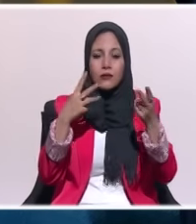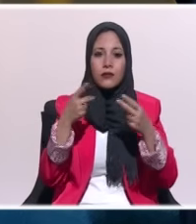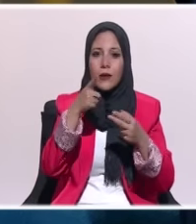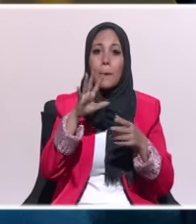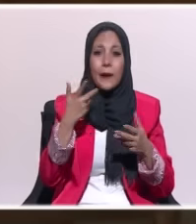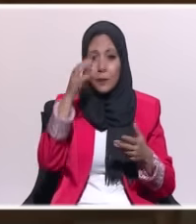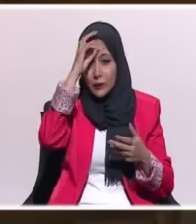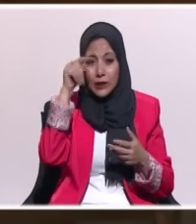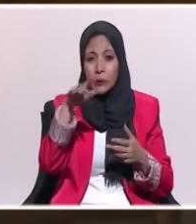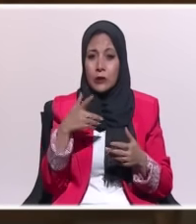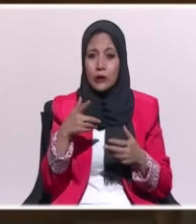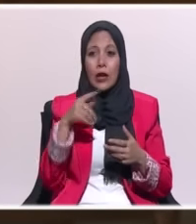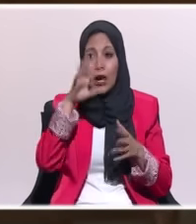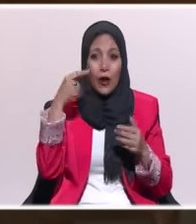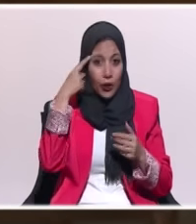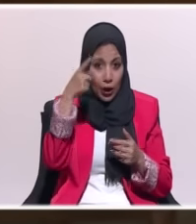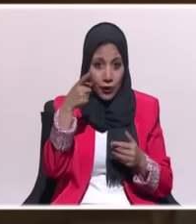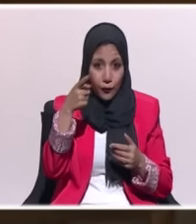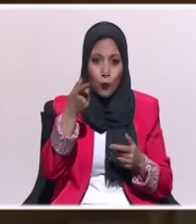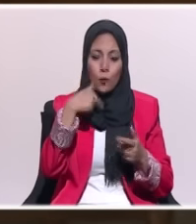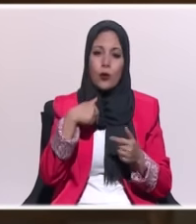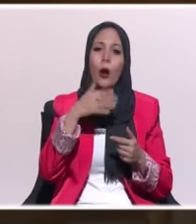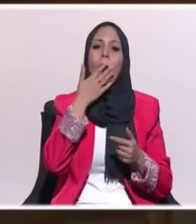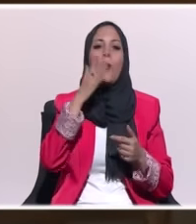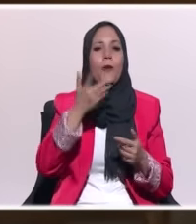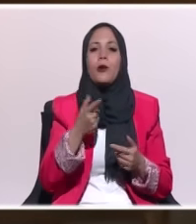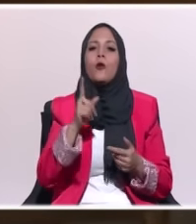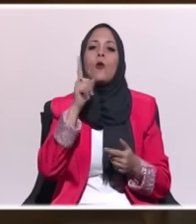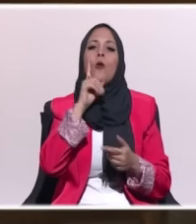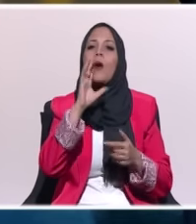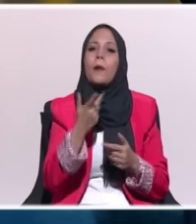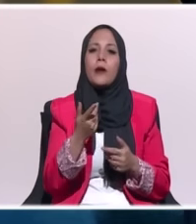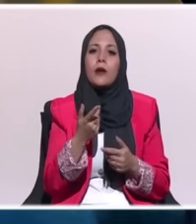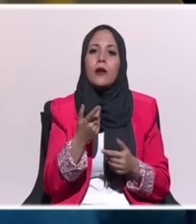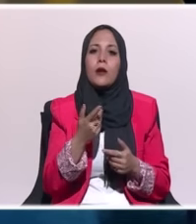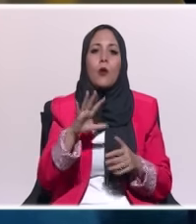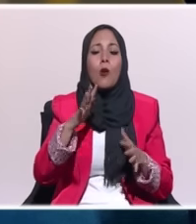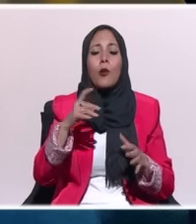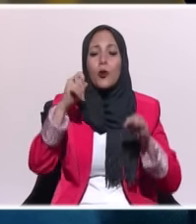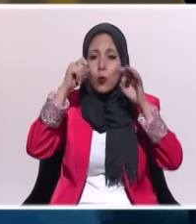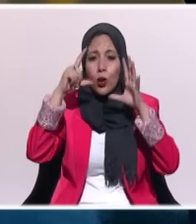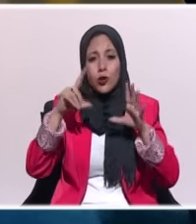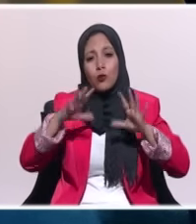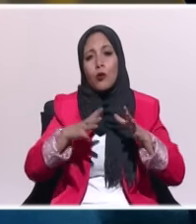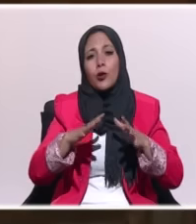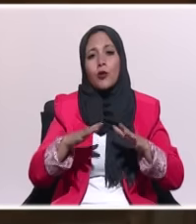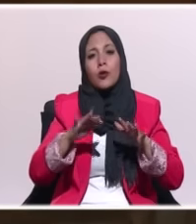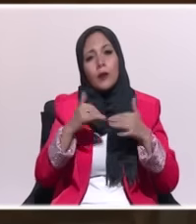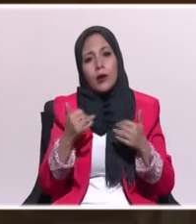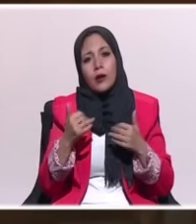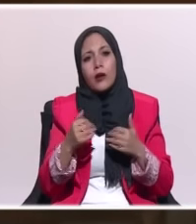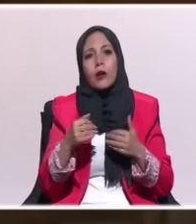مين أهلها، مين أمها، مين أبوها، أو هما نفسهم يكونوا عايشين على قيد الحياة، أو حد